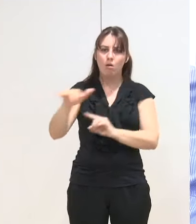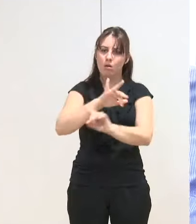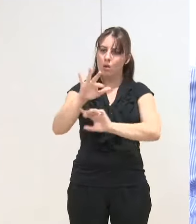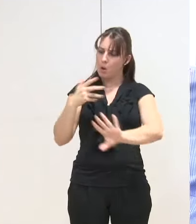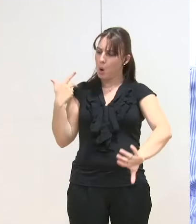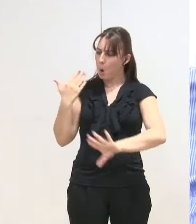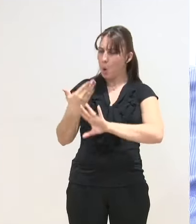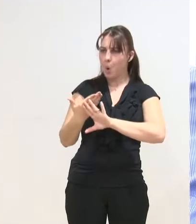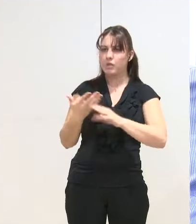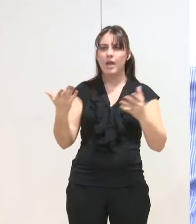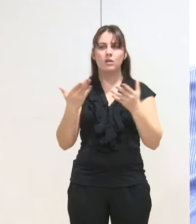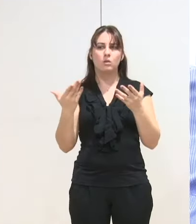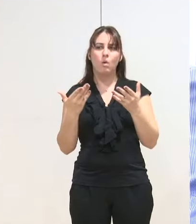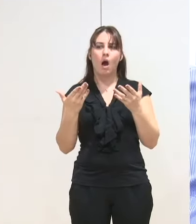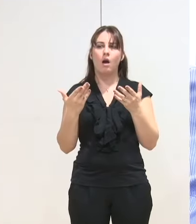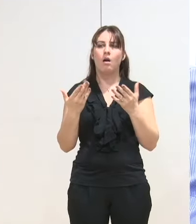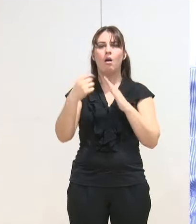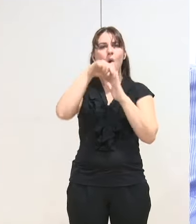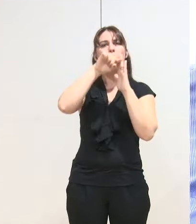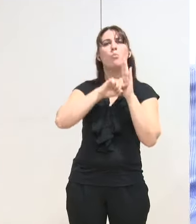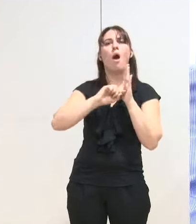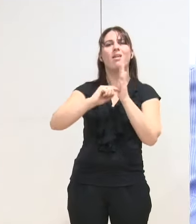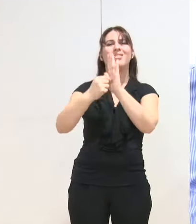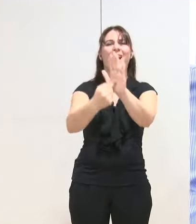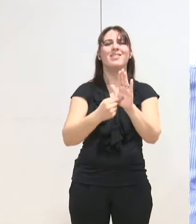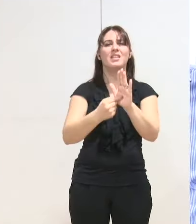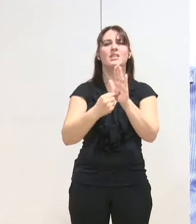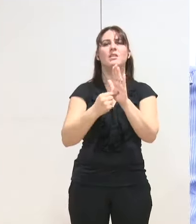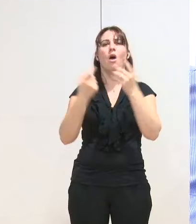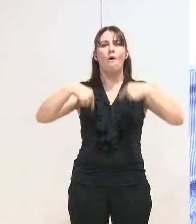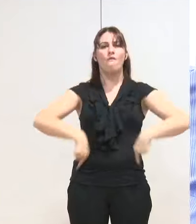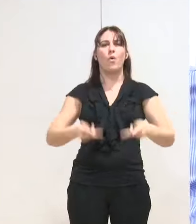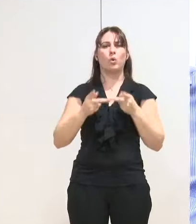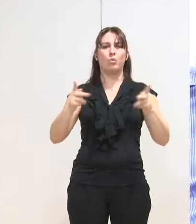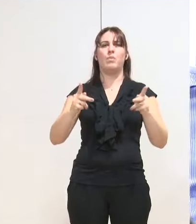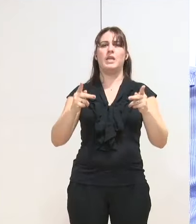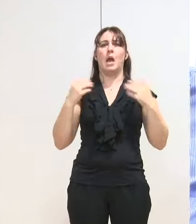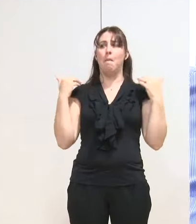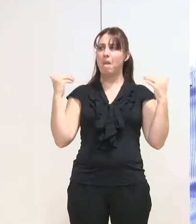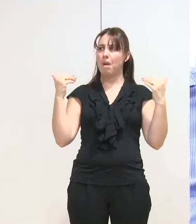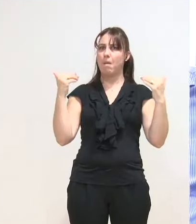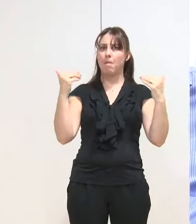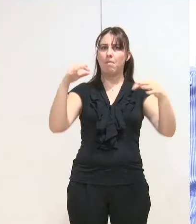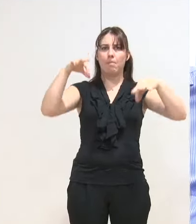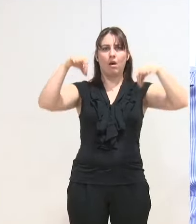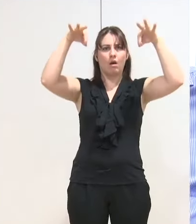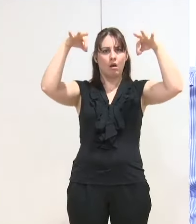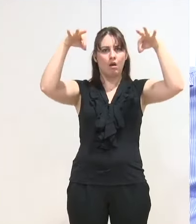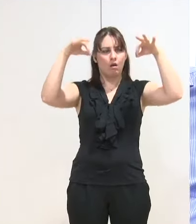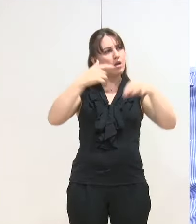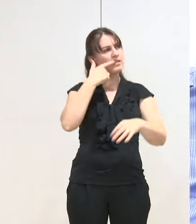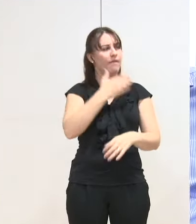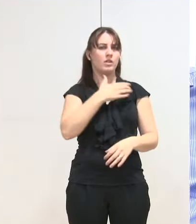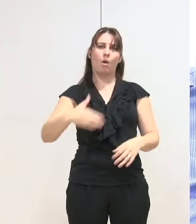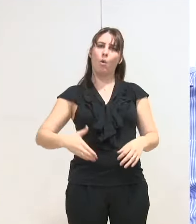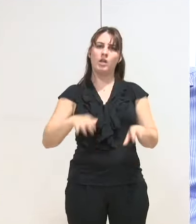du gel du point d'indice de la fonction publique ce sont donc bien les choix de la collectivité qui